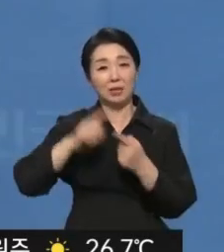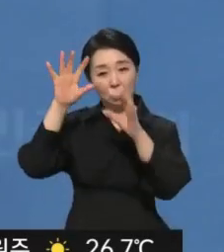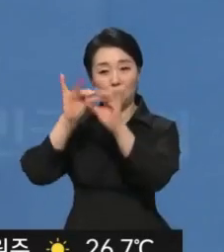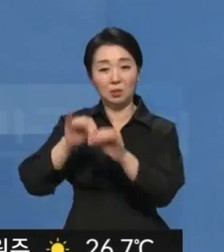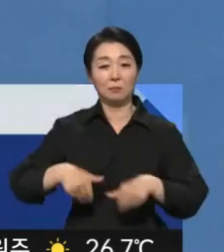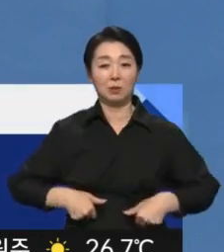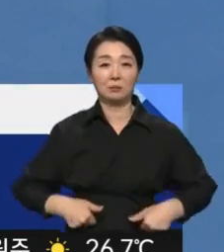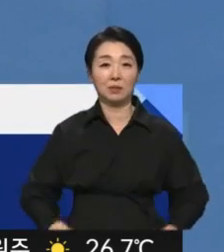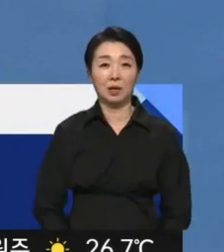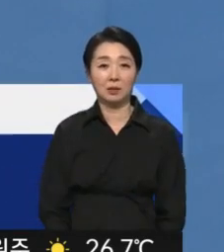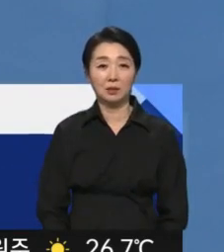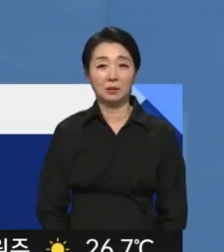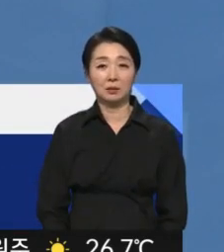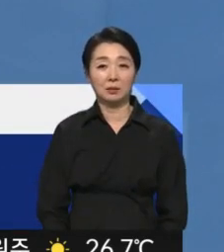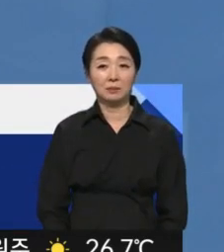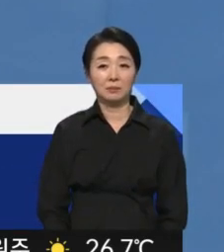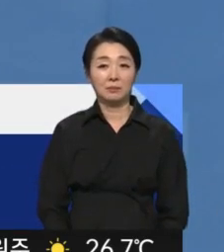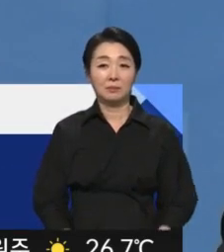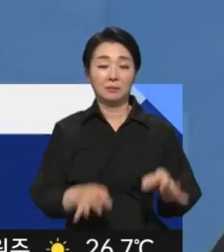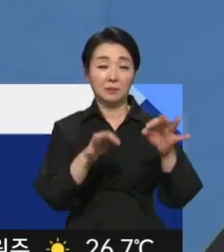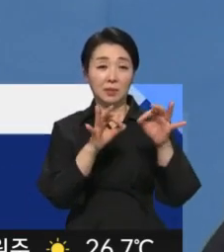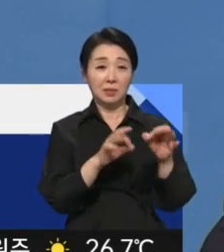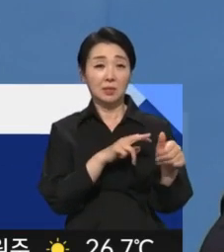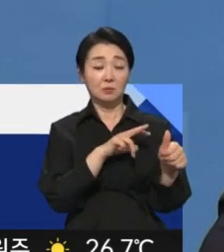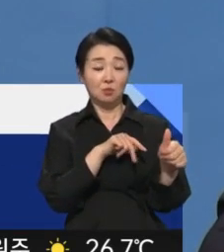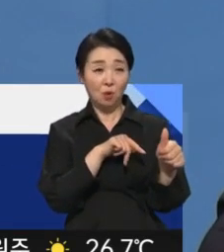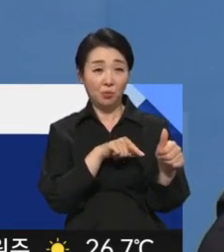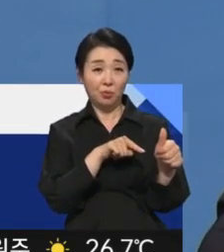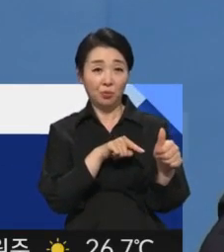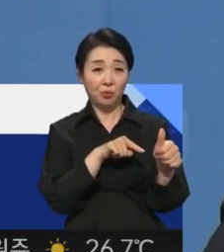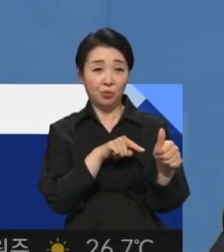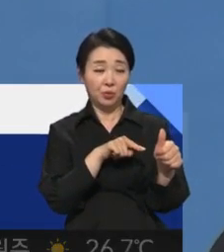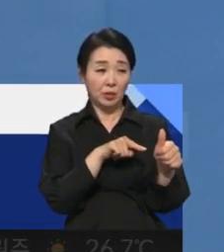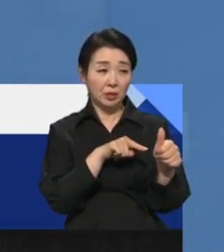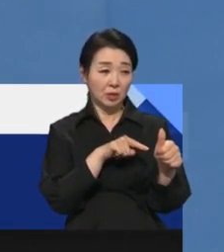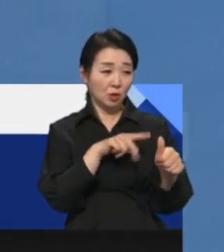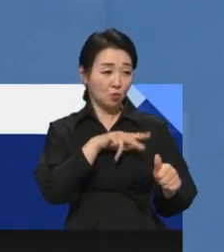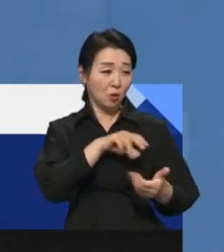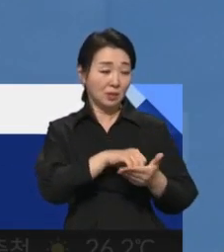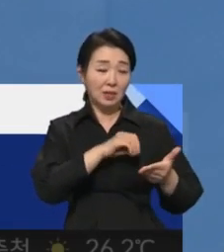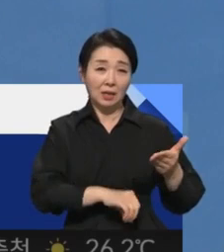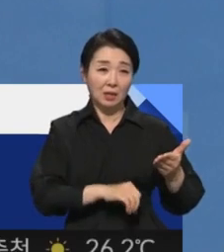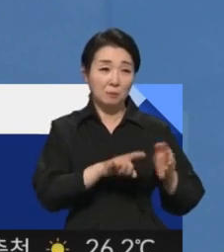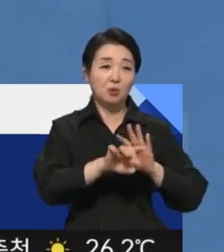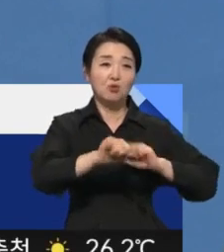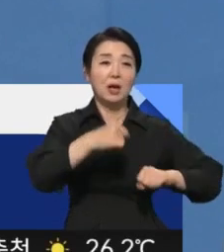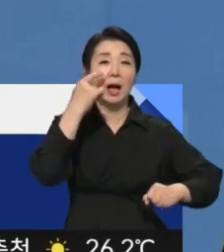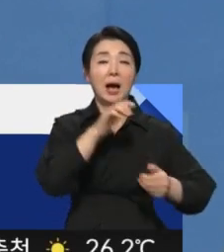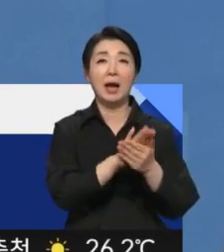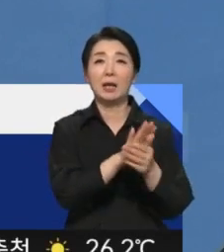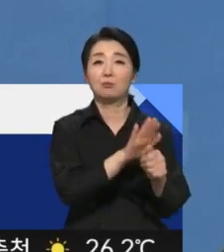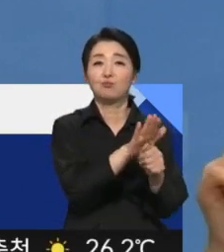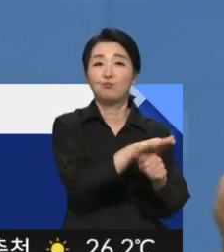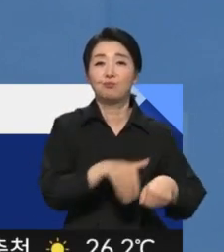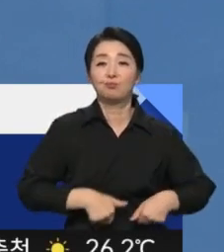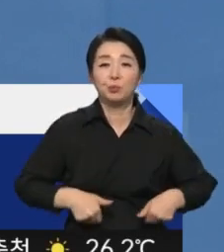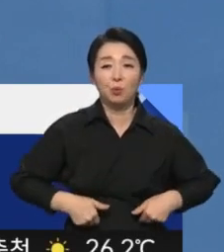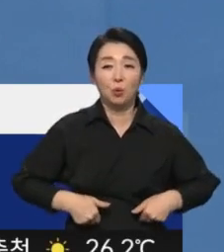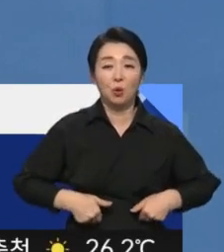김남국 의원의 의원직 사퇴 민주당이 앞장서서 나서야 합니다. 국회 윤리의 신속한 개최를